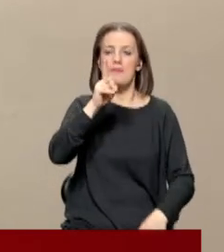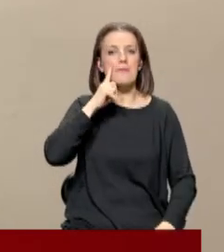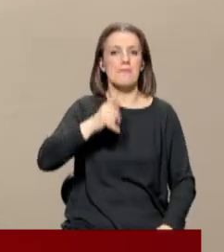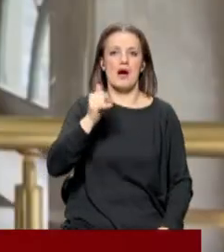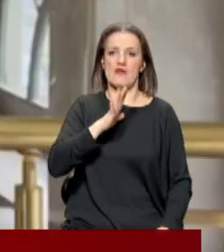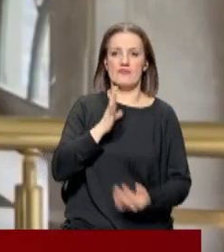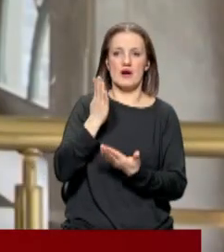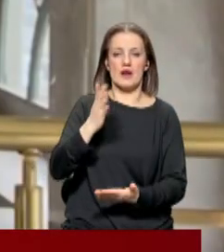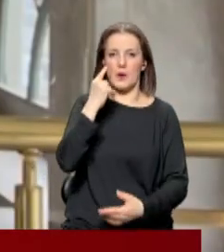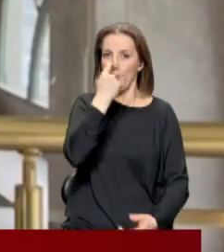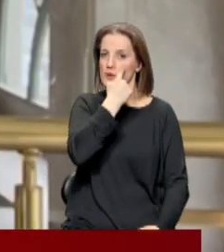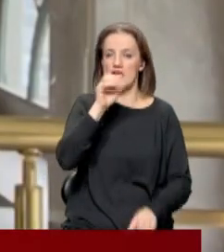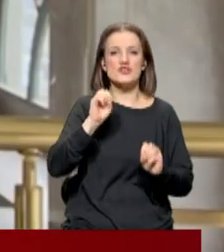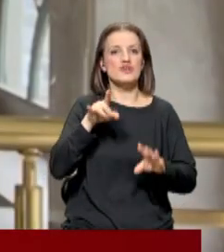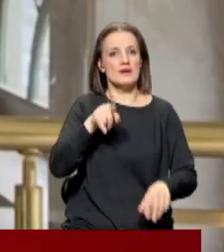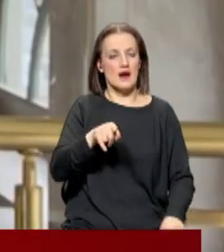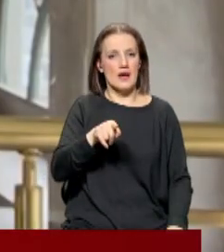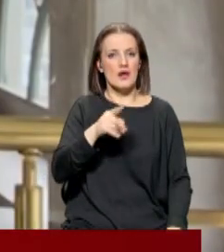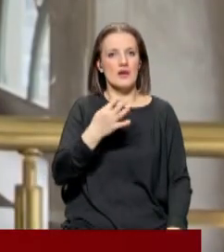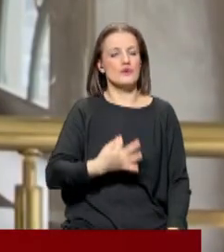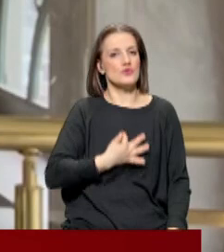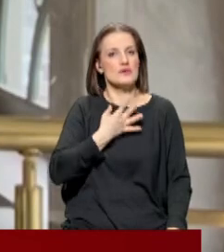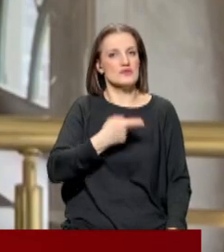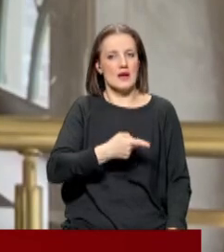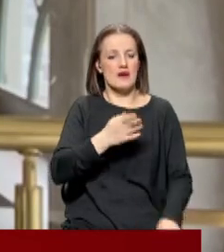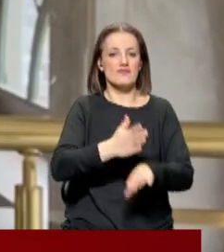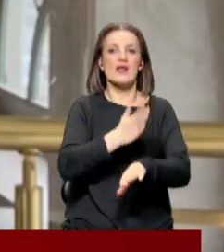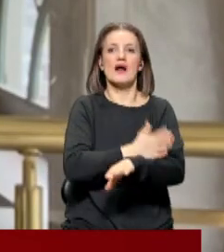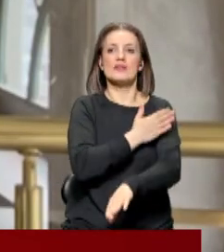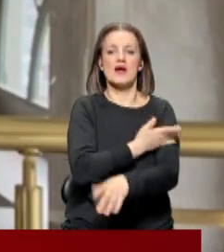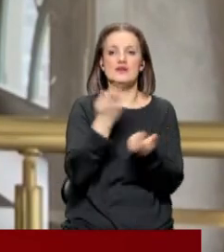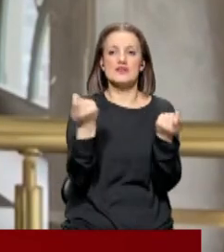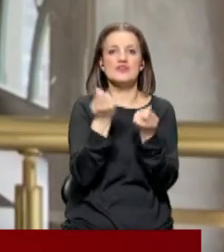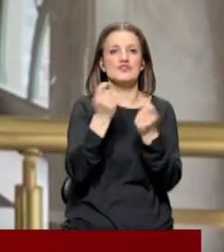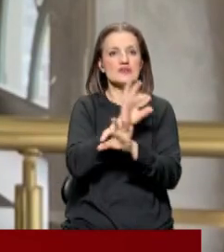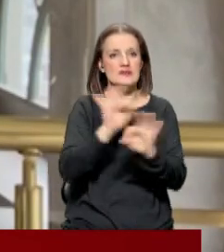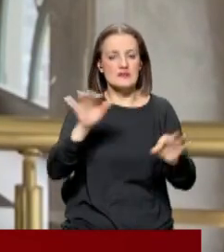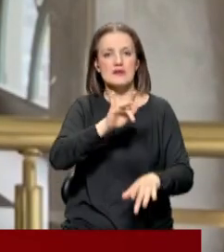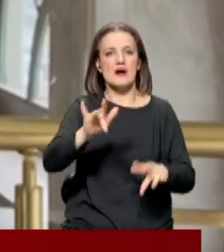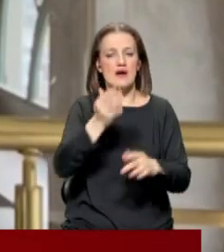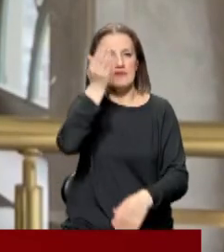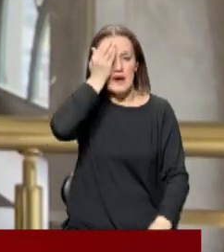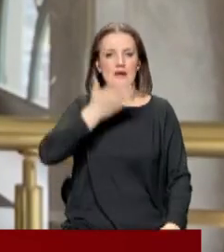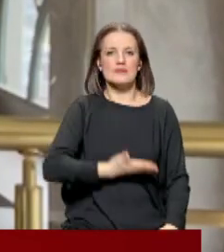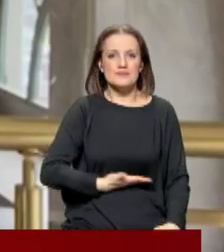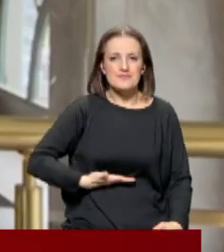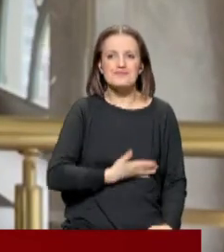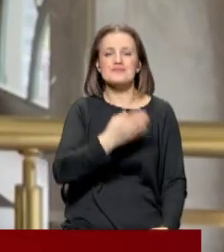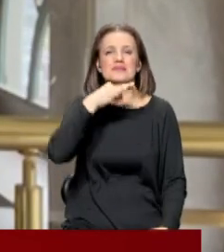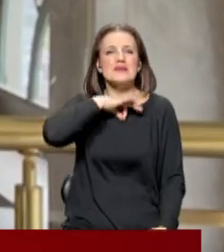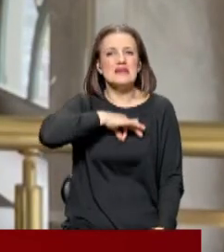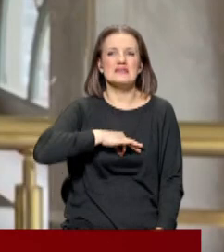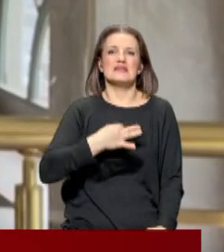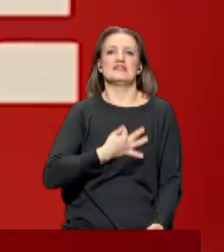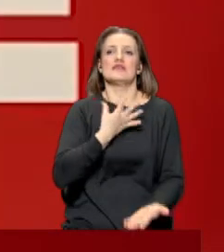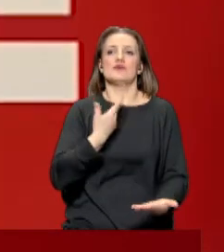Maliye Bakanı var. Gözlerdeki ışıklardan hücrelere geçti ama vatandaş işsizliği, yoksulluğu, açlığı iliklerine